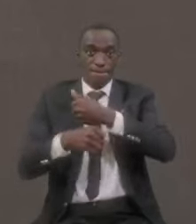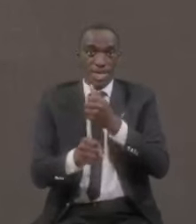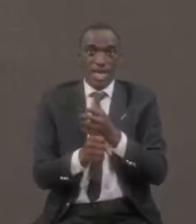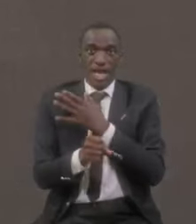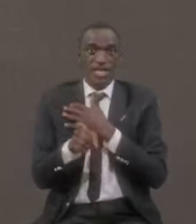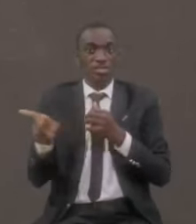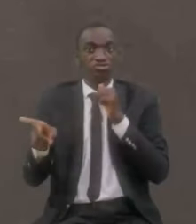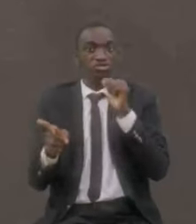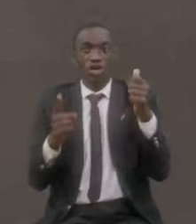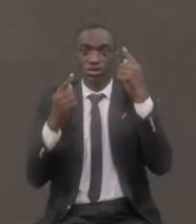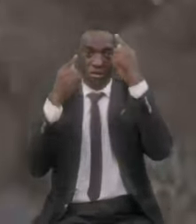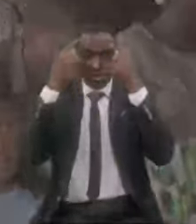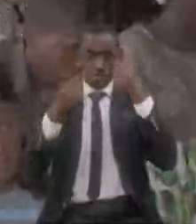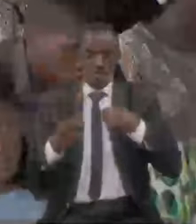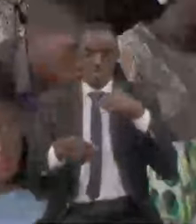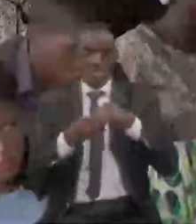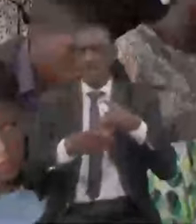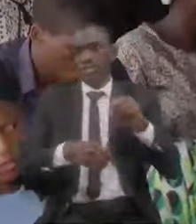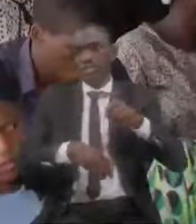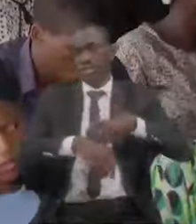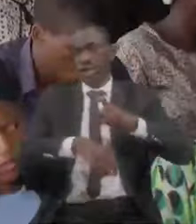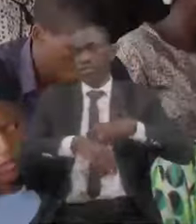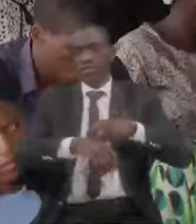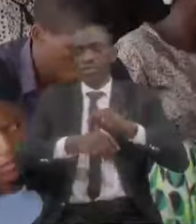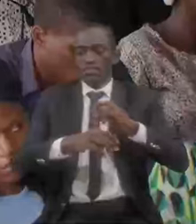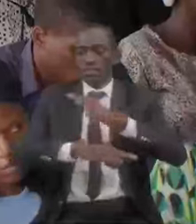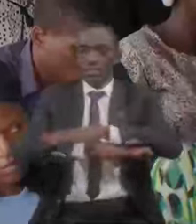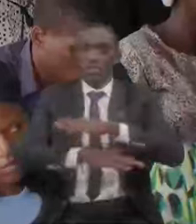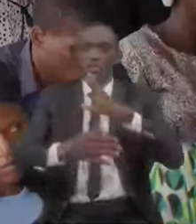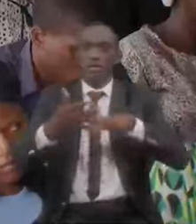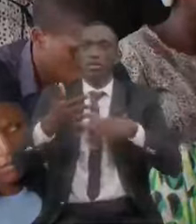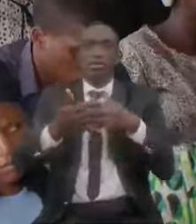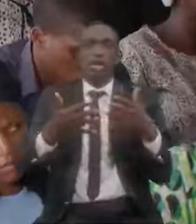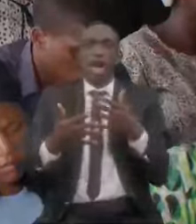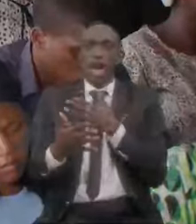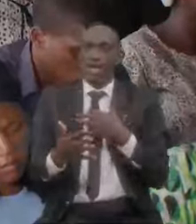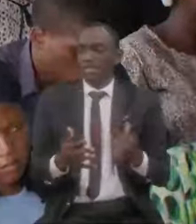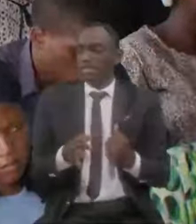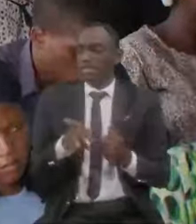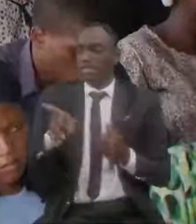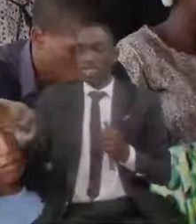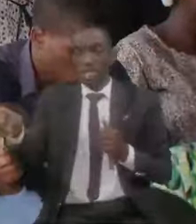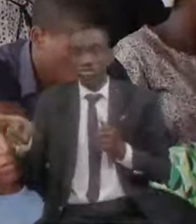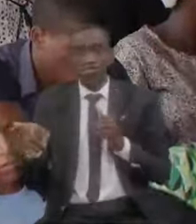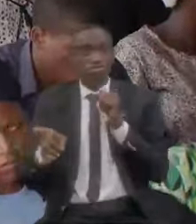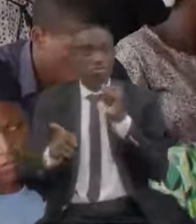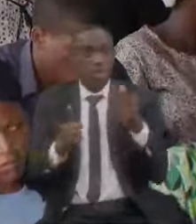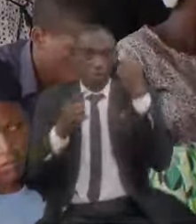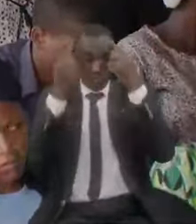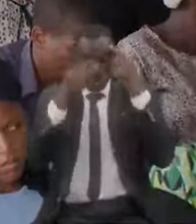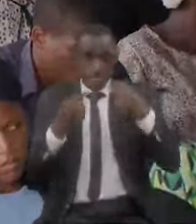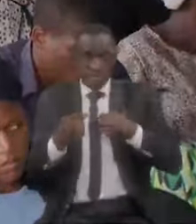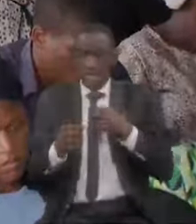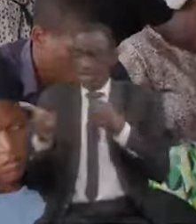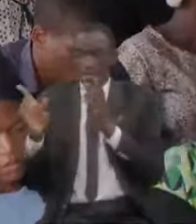temps, parce que toi tu aimes faire ci et aimes faire ça, on ne t'a pas considéré, on n'a pas pris ça en compte dans l'emploi du temps. Toute